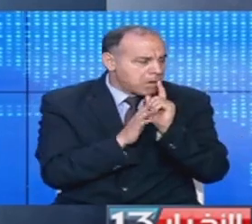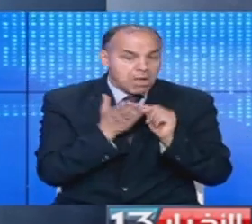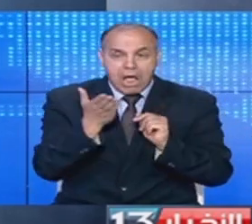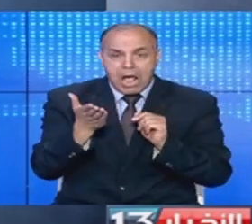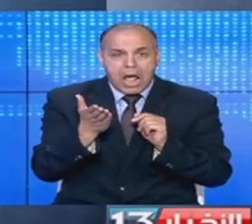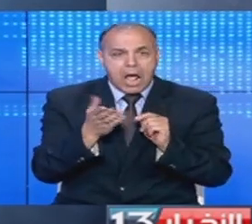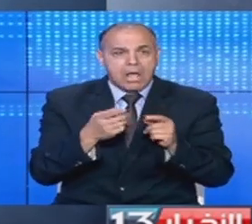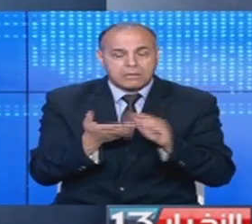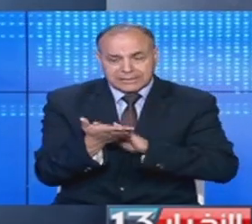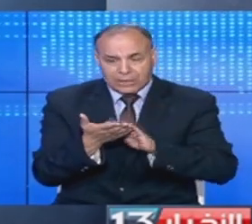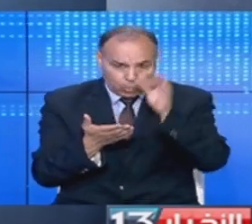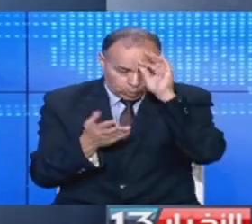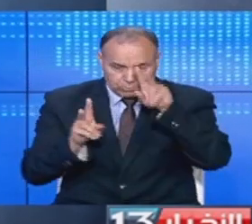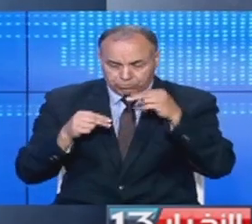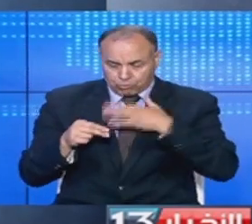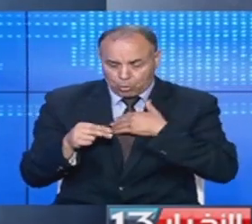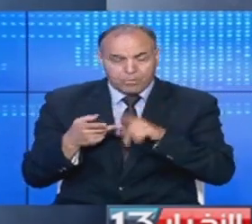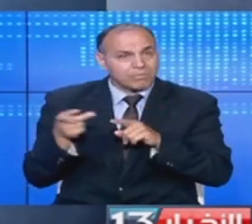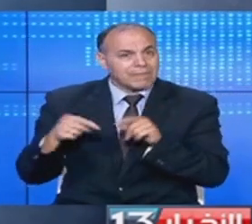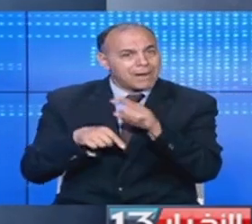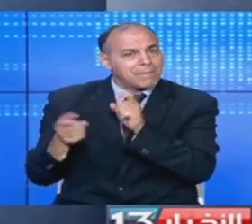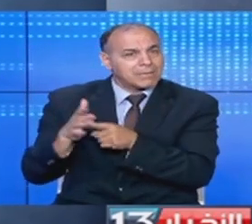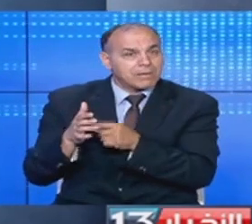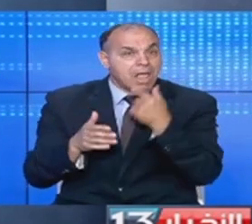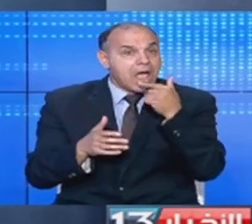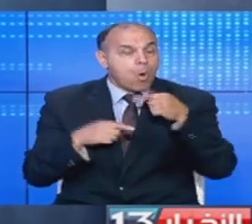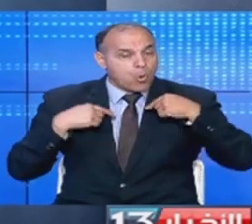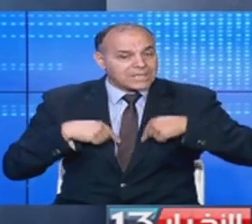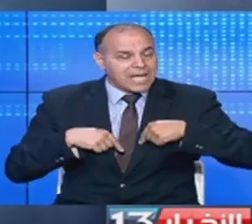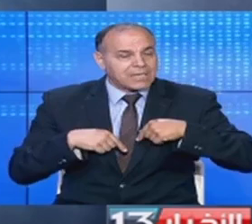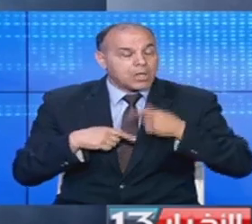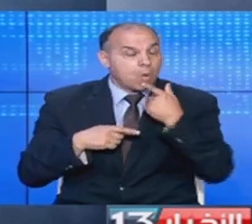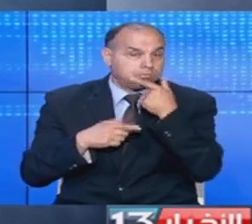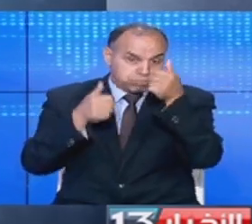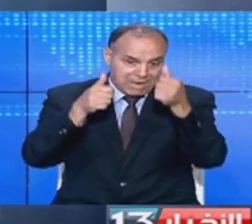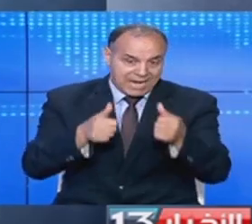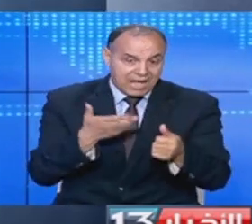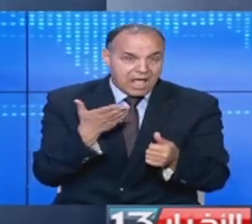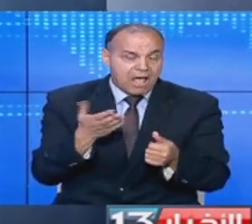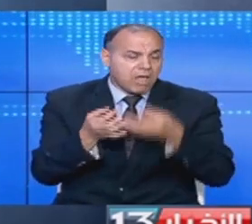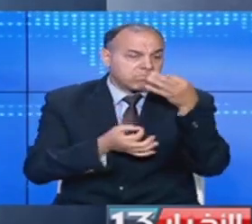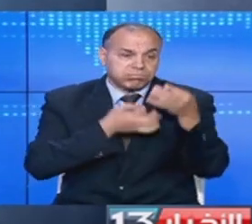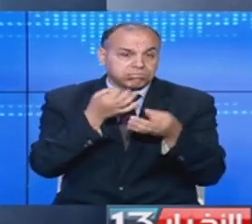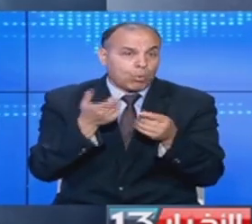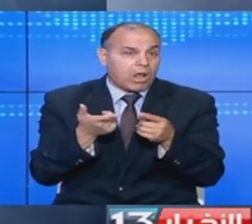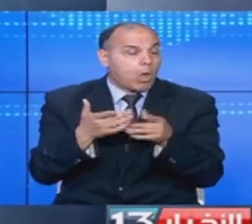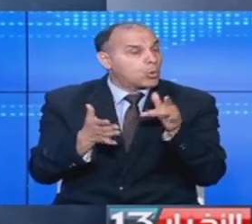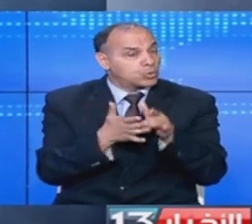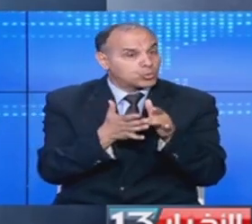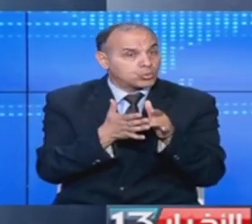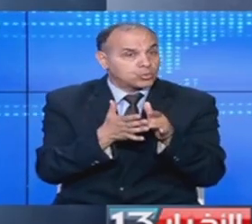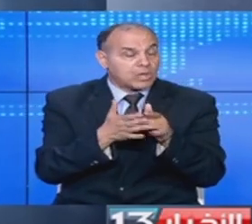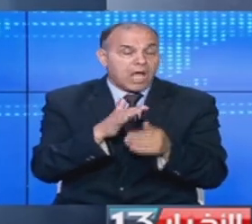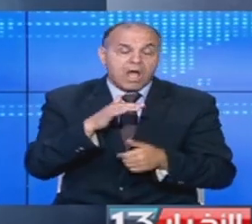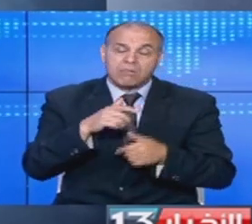تمت في المجال الترابي الراجع له بالنظر. واعتبرت الوزارة في بلاغ لها أن هذه التصريحات فيها انتهاك